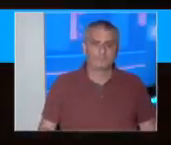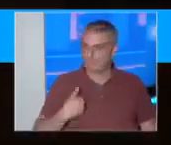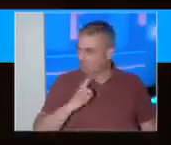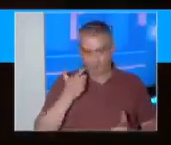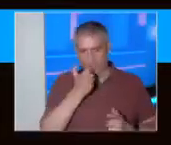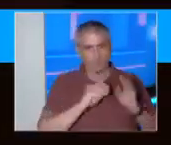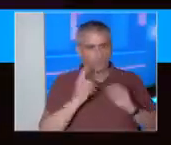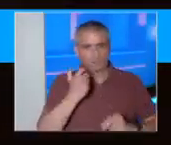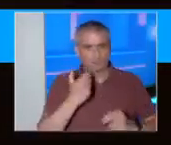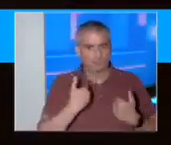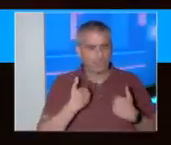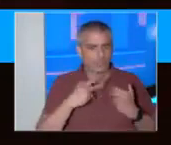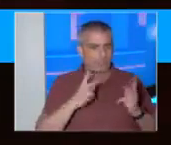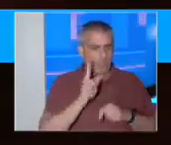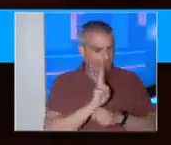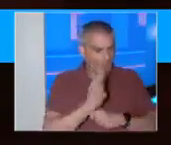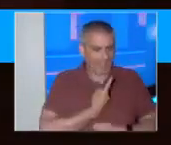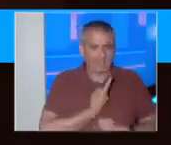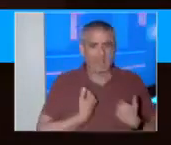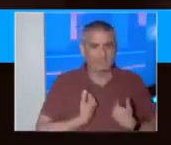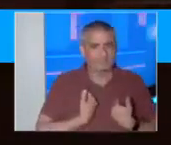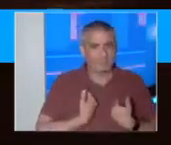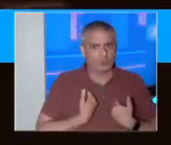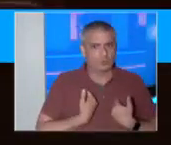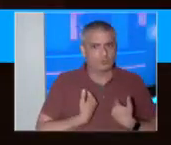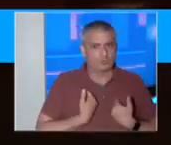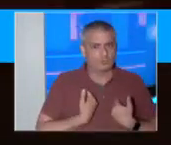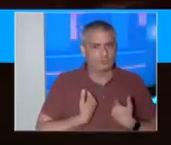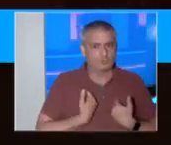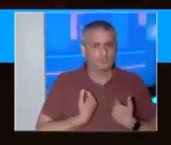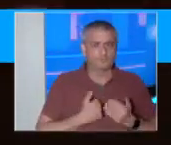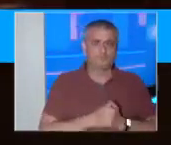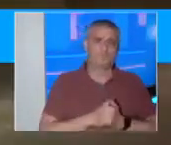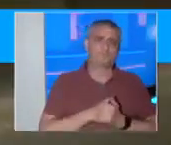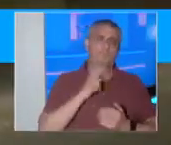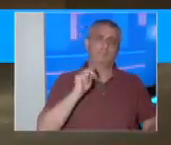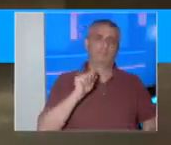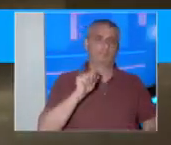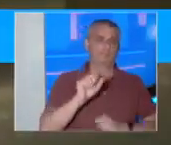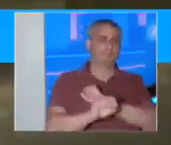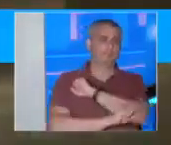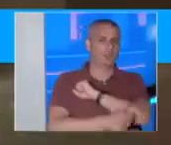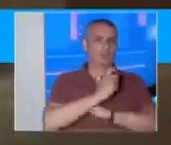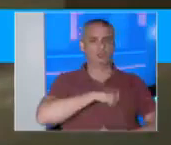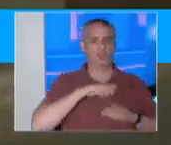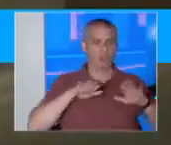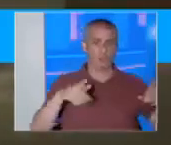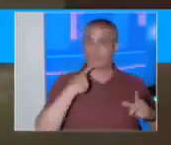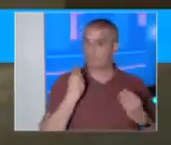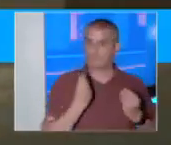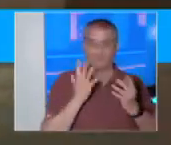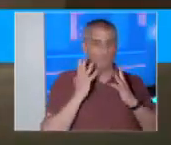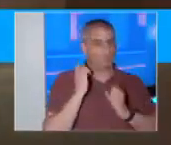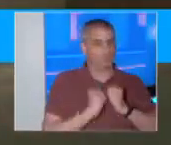נשקים. אנחנו אפילו לא יכולים להגן על עצמנו. כן. נתנאל איזק, המשנה לראש העיר לוד, אתה אומר